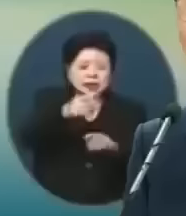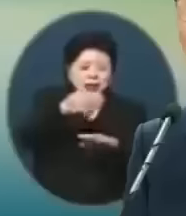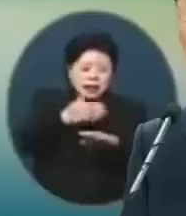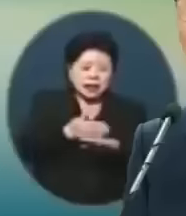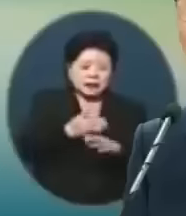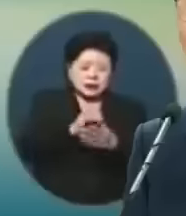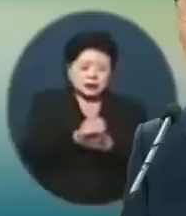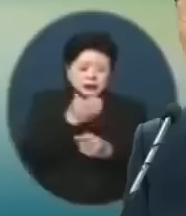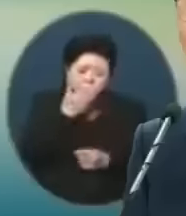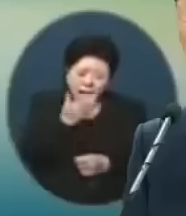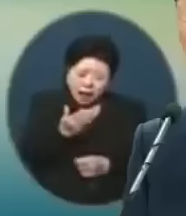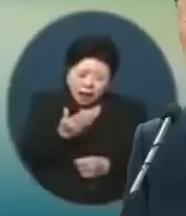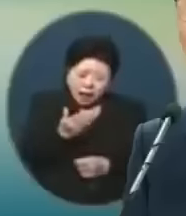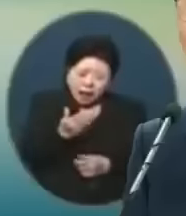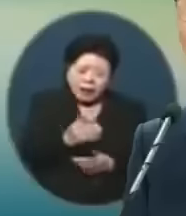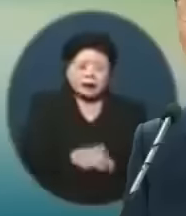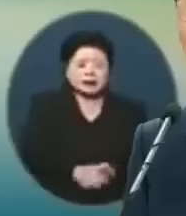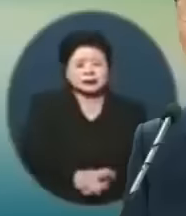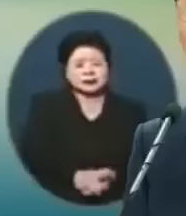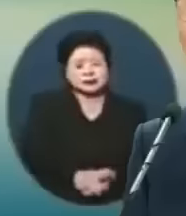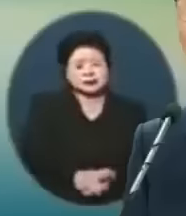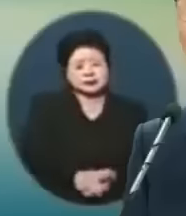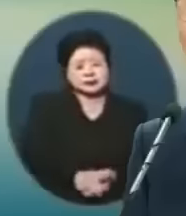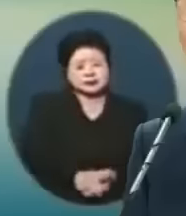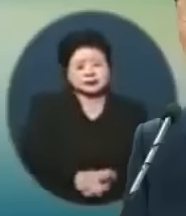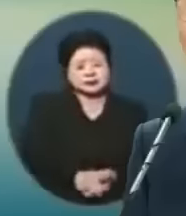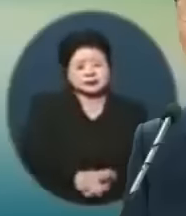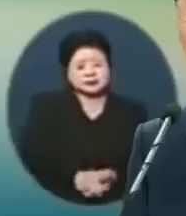십자가 매달려서